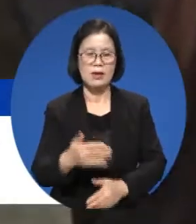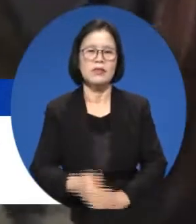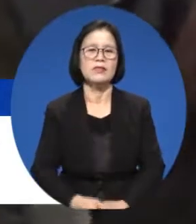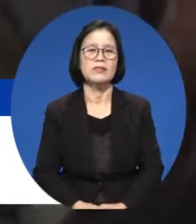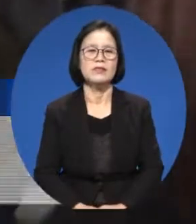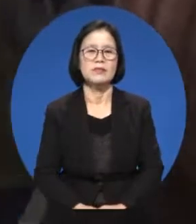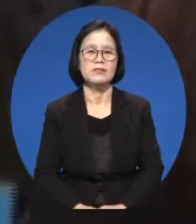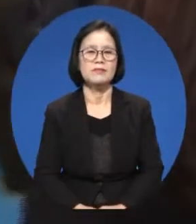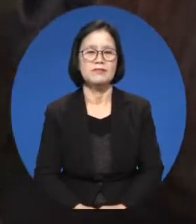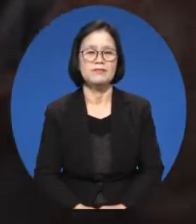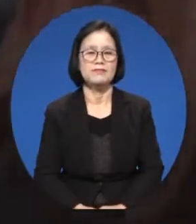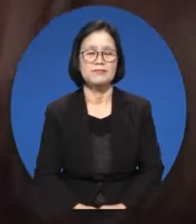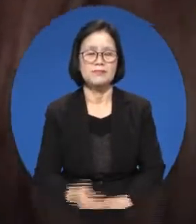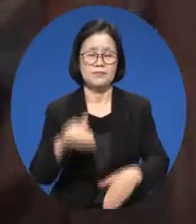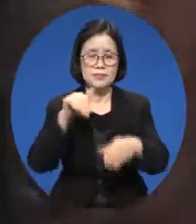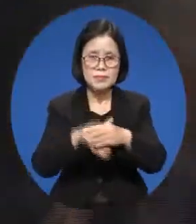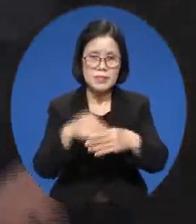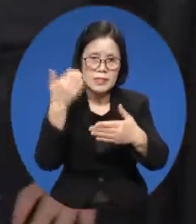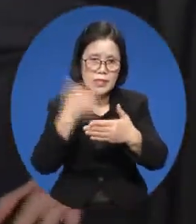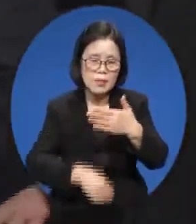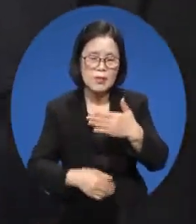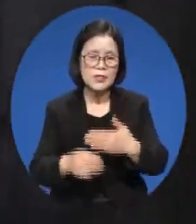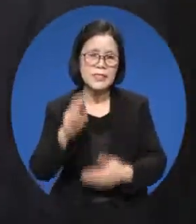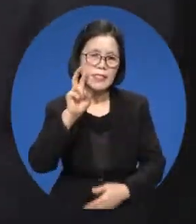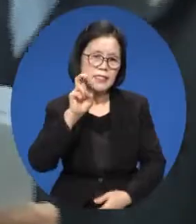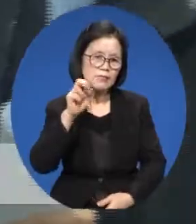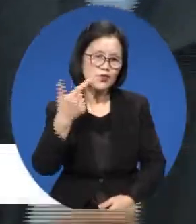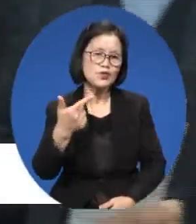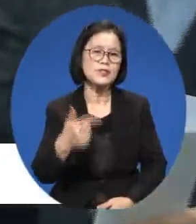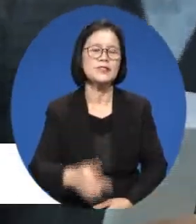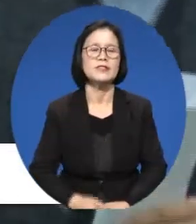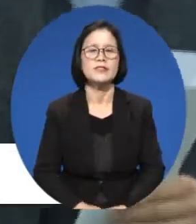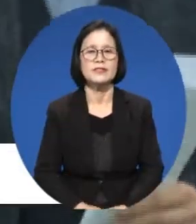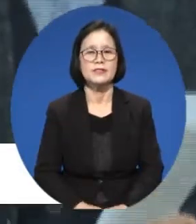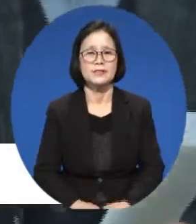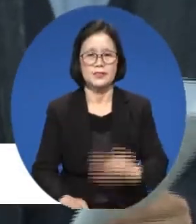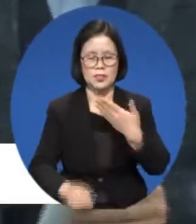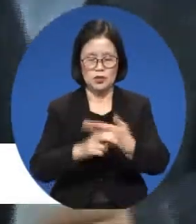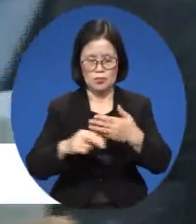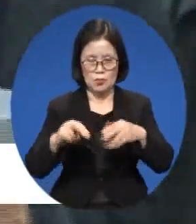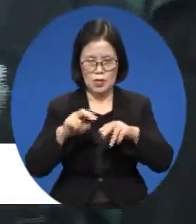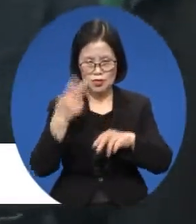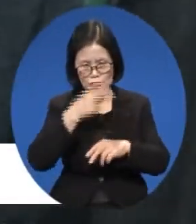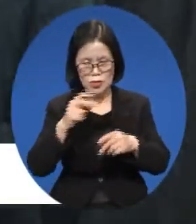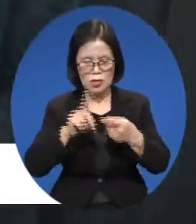있습니다. 대선까지 남은 기간은 단 26일. 적폐 수사를